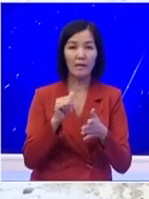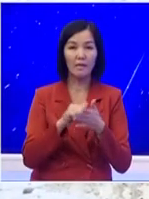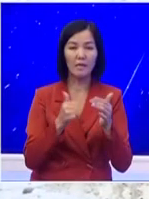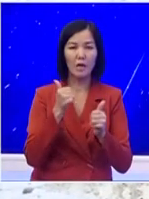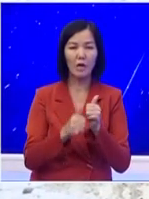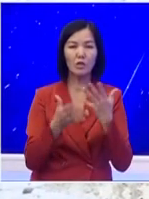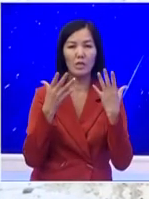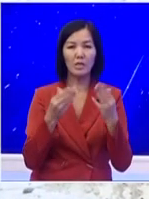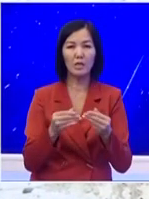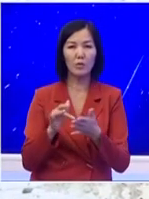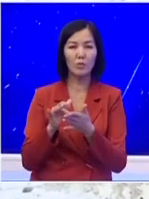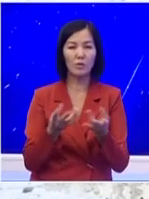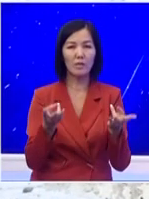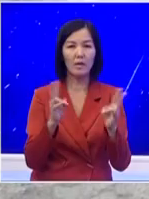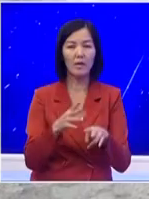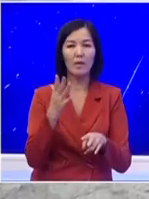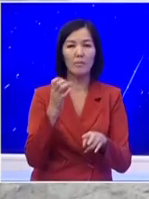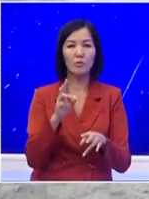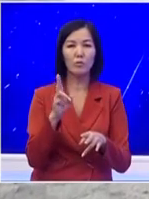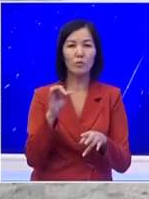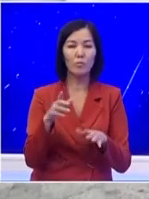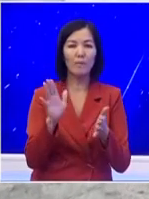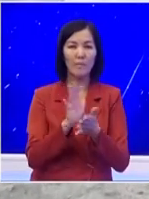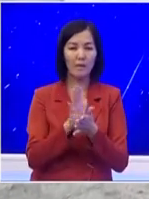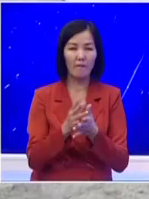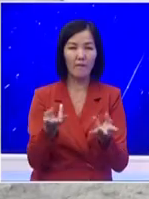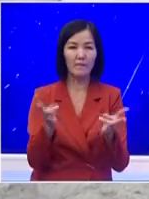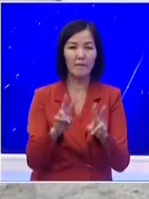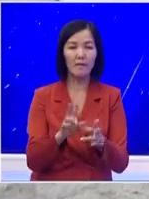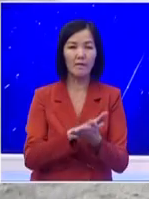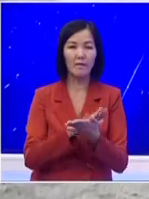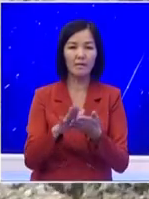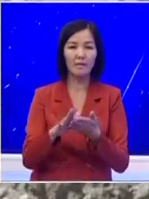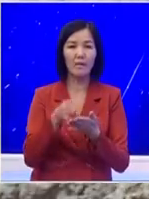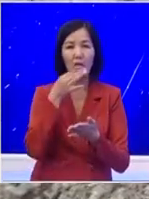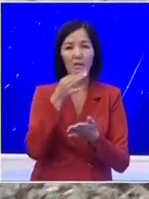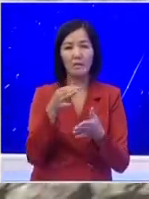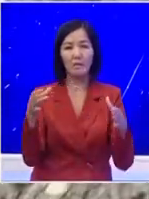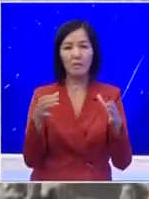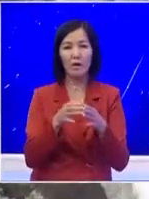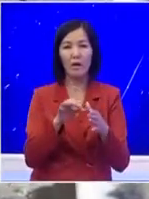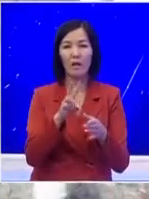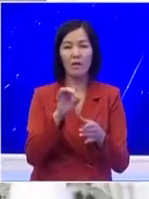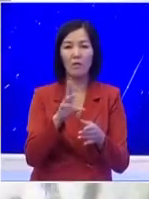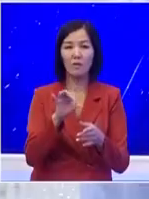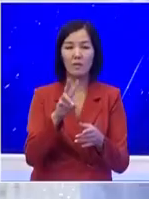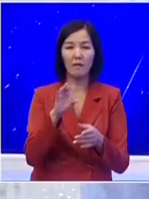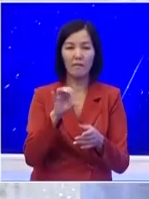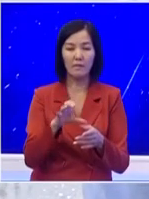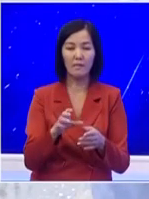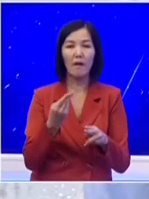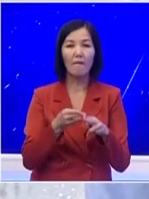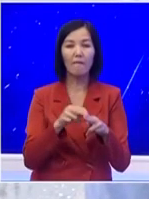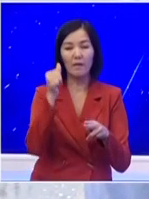Ежедневно после туристов остается около 50 кубометров мусора. Его ликвидация – зона ответственности компании «Алаколь-сервис». В этом